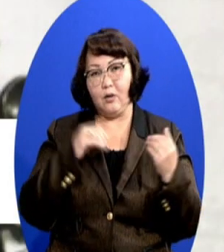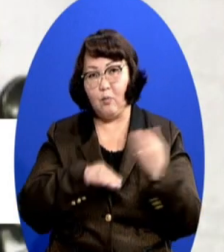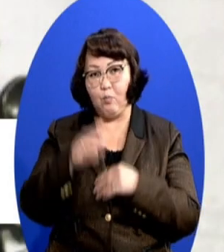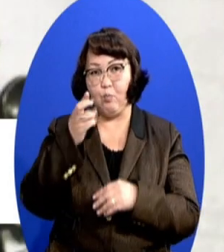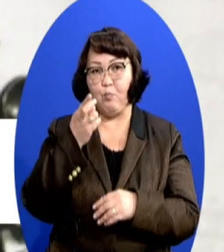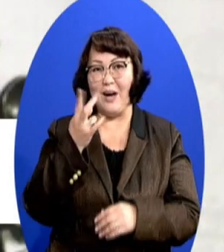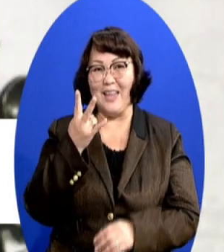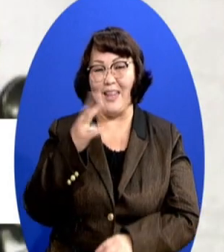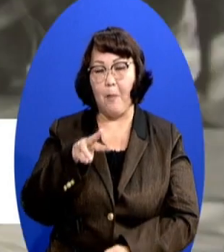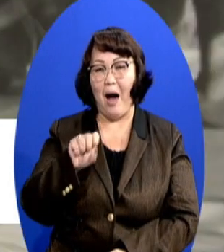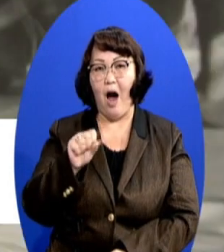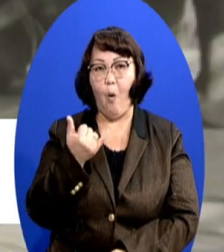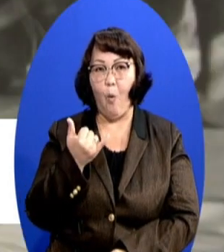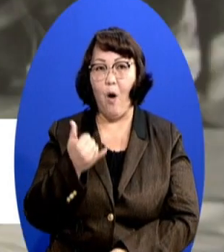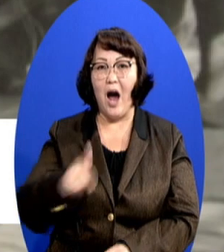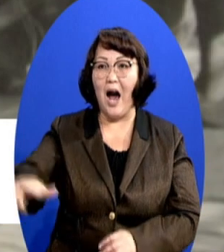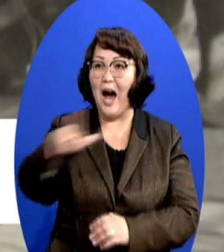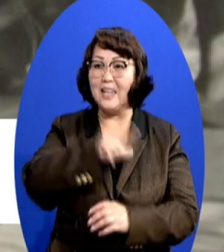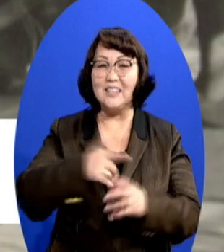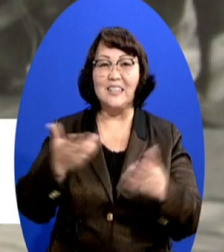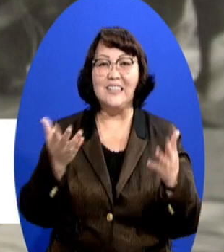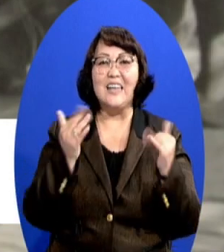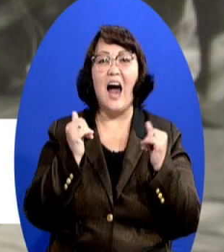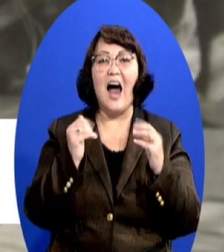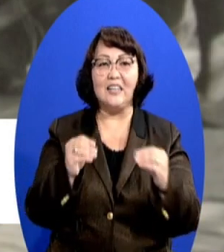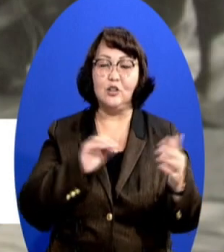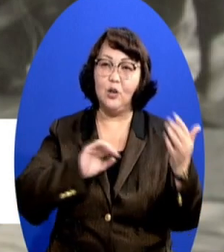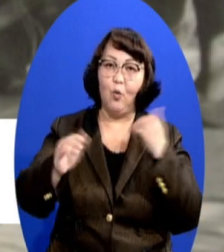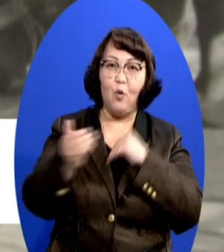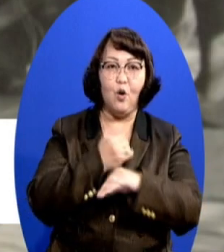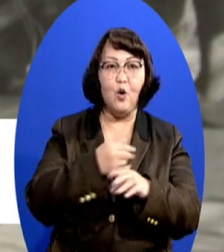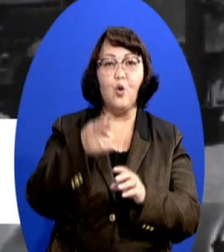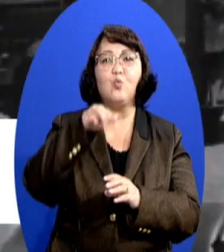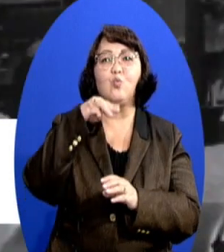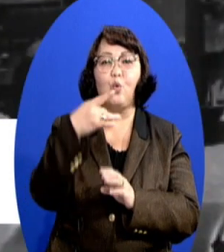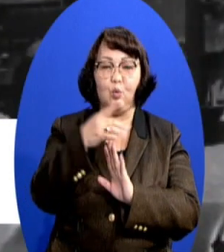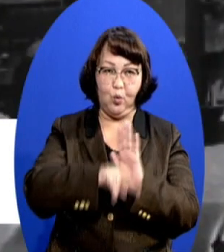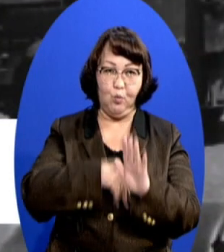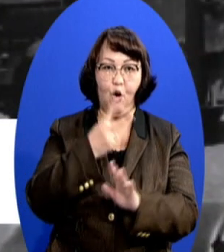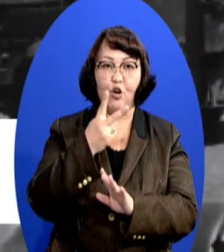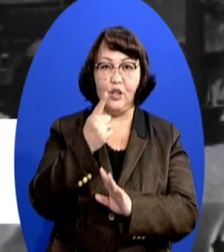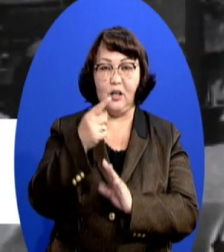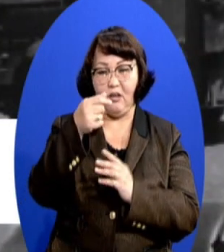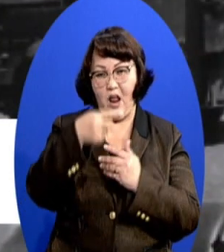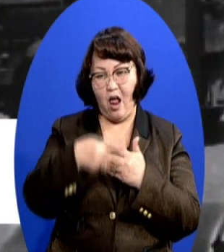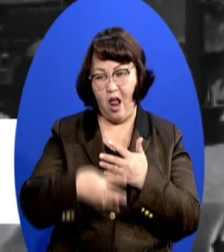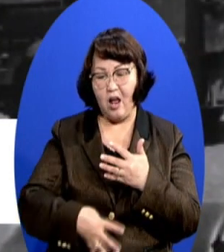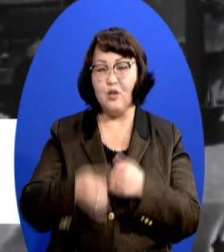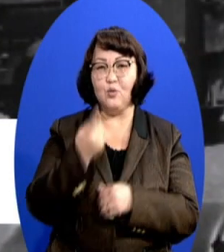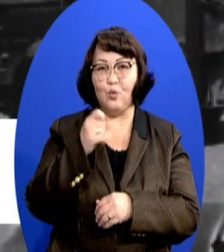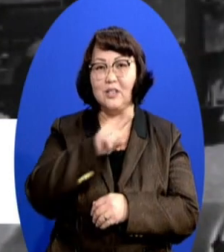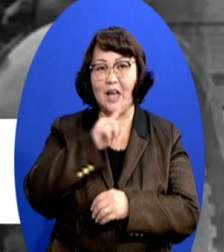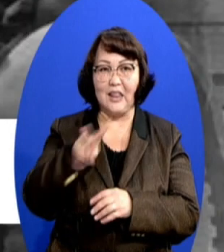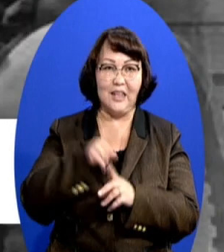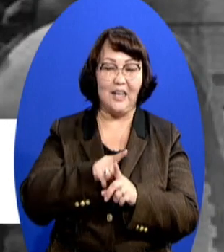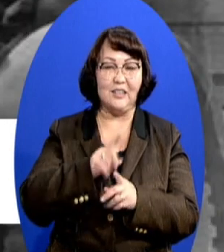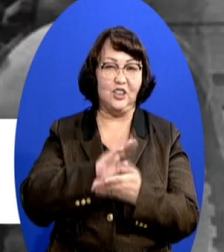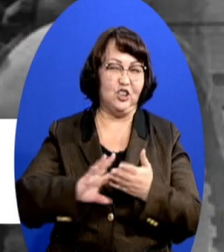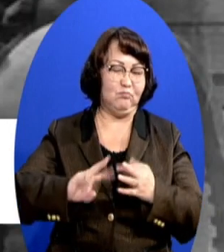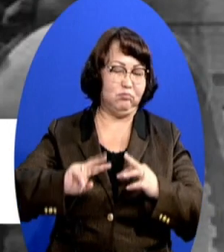дотор хэрхэн хэрэглэхийн төр дүрэм нэртэйгээр 21 зүйлтэй батлагджээ. Түүнээс хойш 12 удаа шинжилэн батлагдаж 5